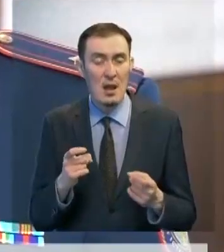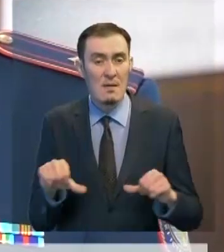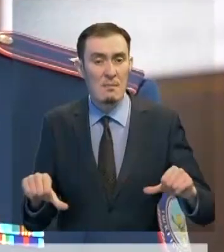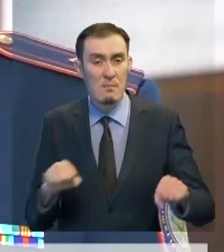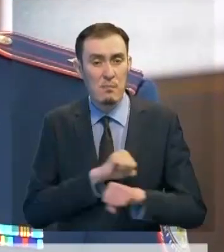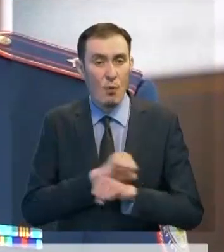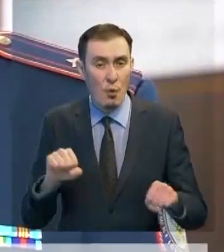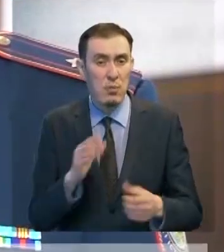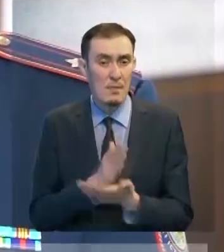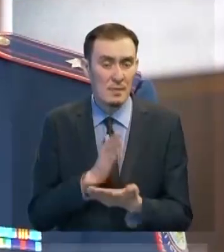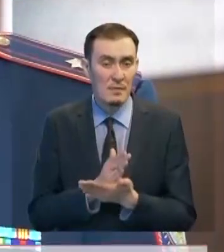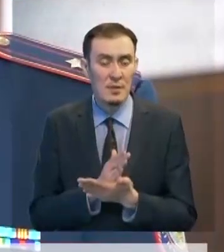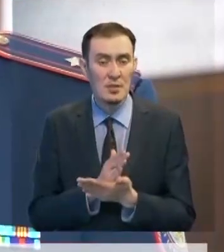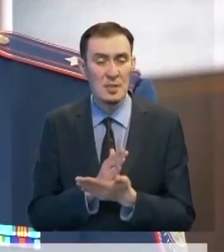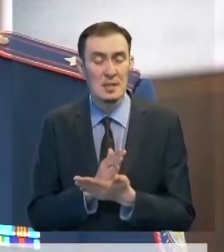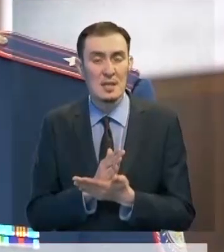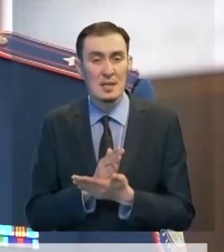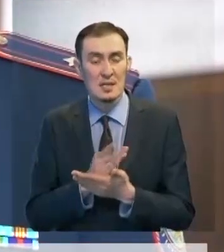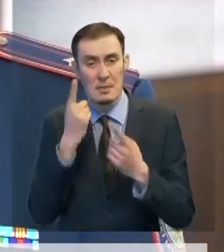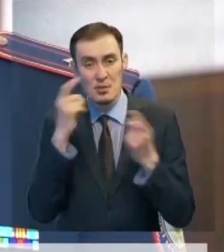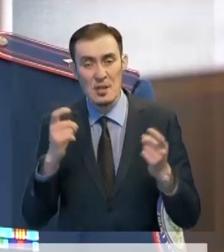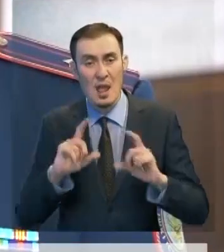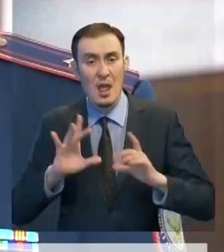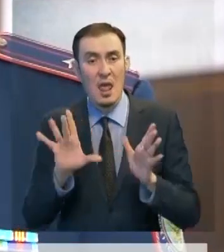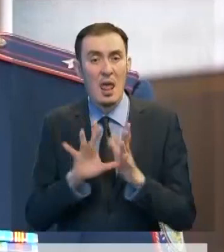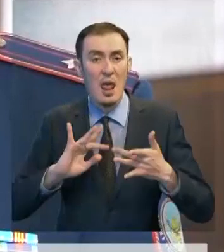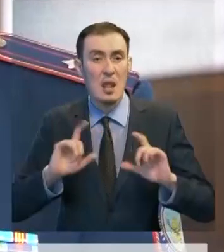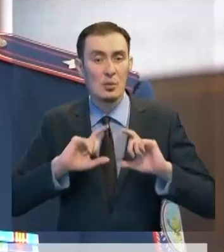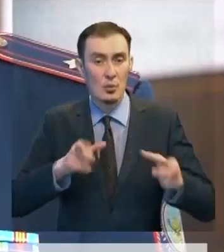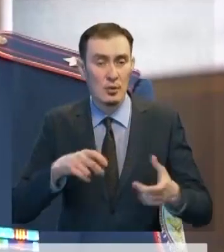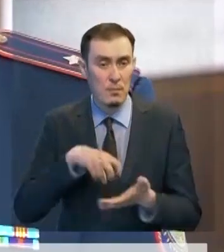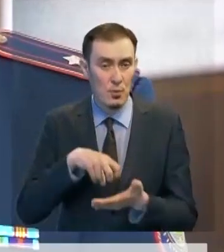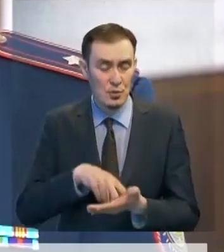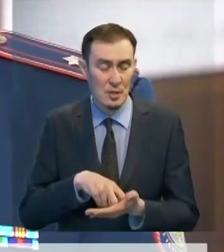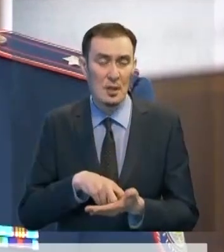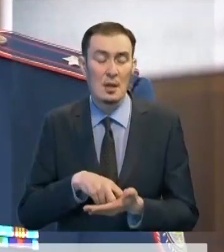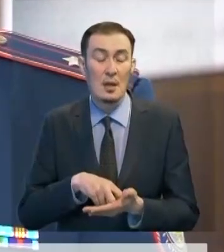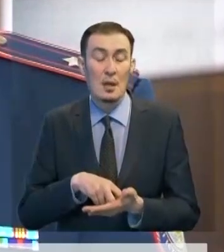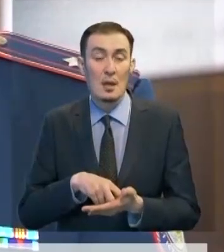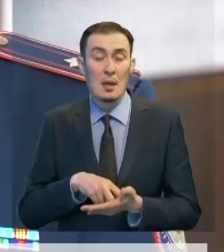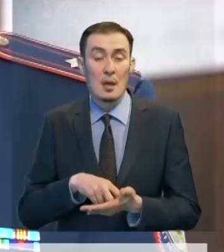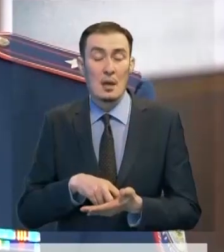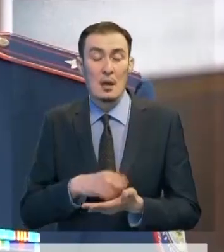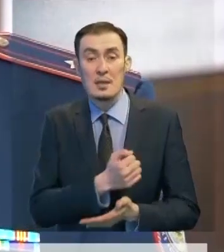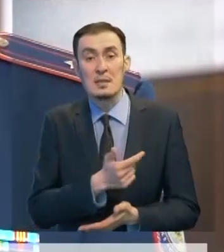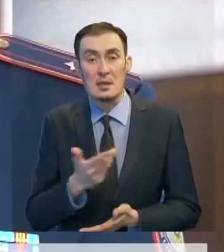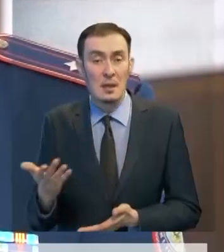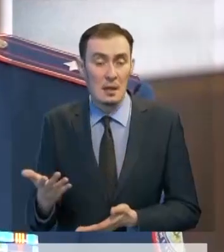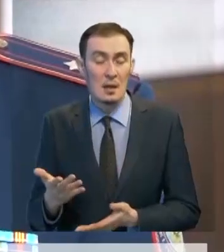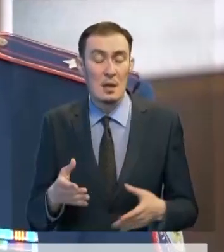совершенных посредством направления электронных писем на почтовые адреса нескольких